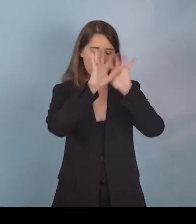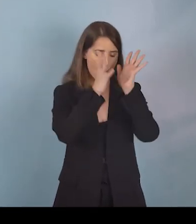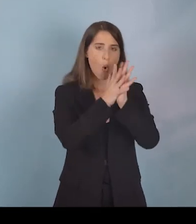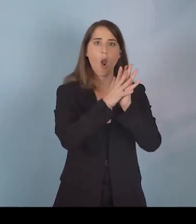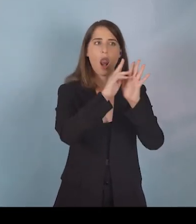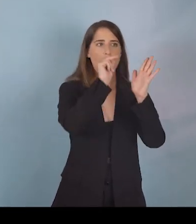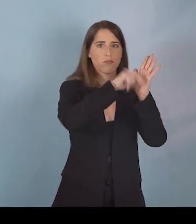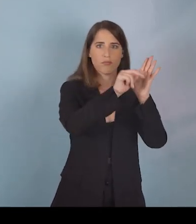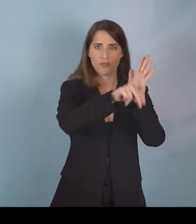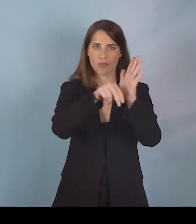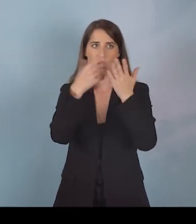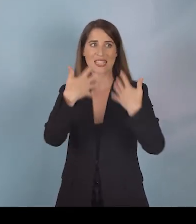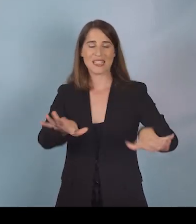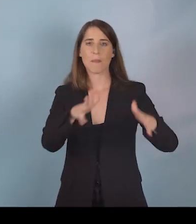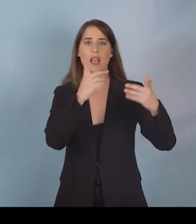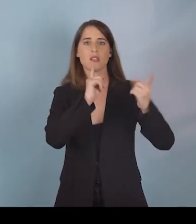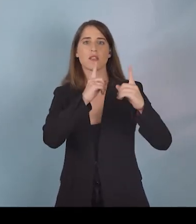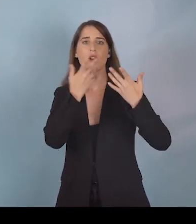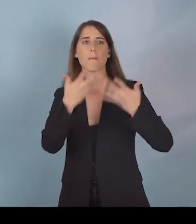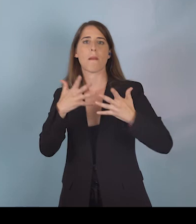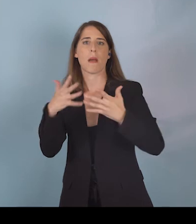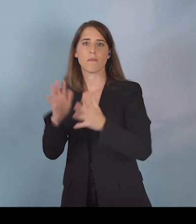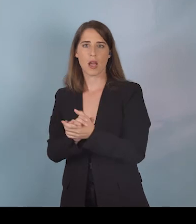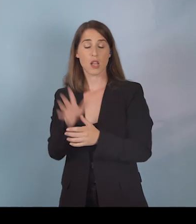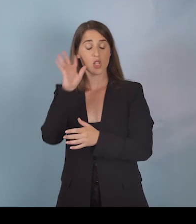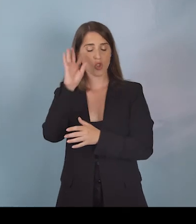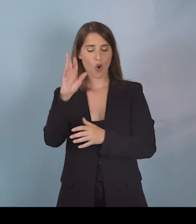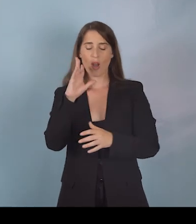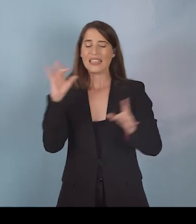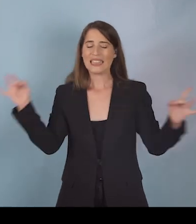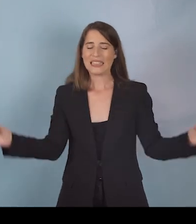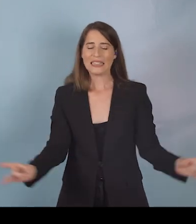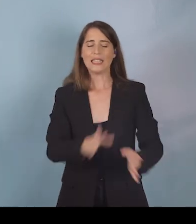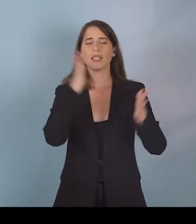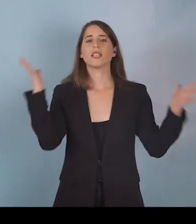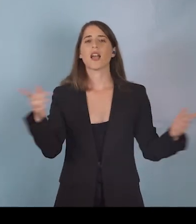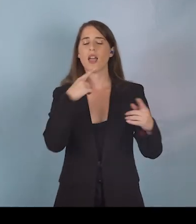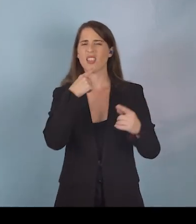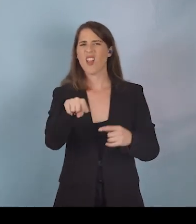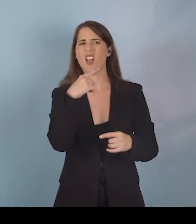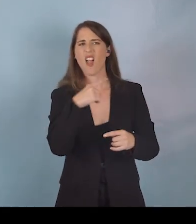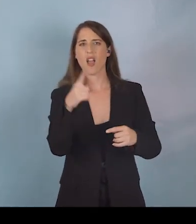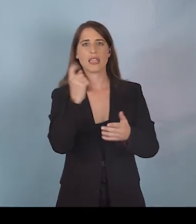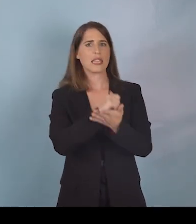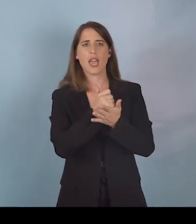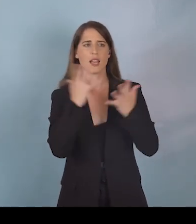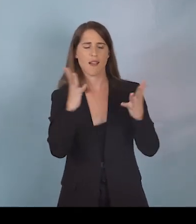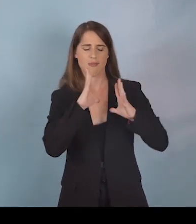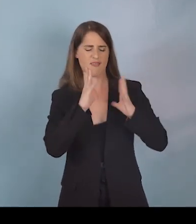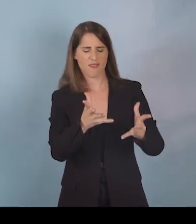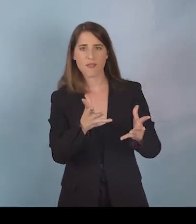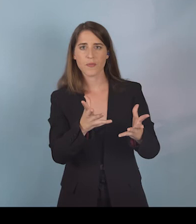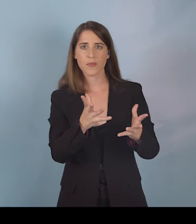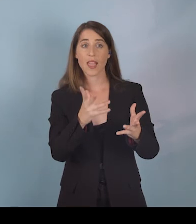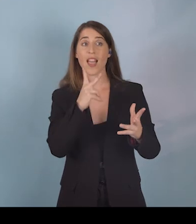με όλες τις μεγάλες εταιρείες, Google, Instagram κτλ, προκειμένου να σταματάει μέσα σε 24 ώρες